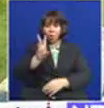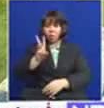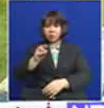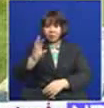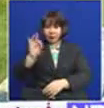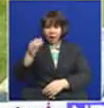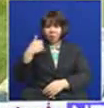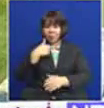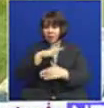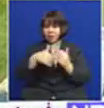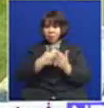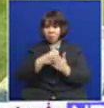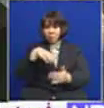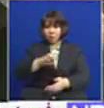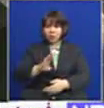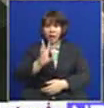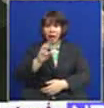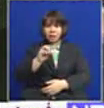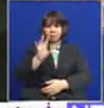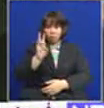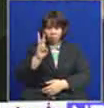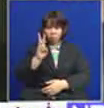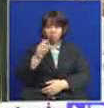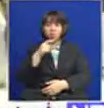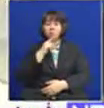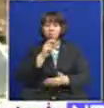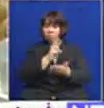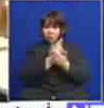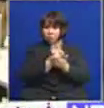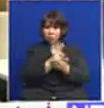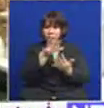าก56บริษัทโดยผลงานที่ได้รับรางวัลนั้นจะรับ